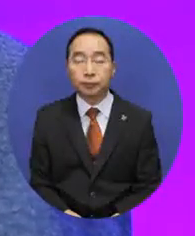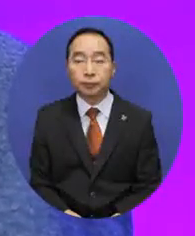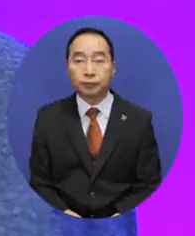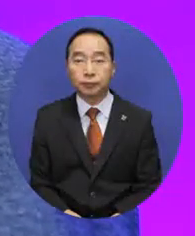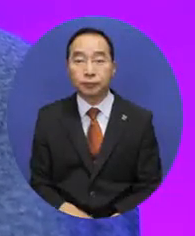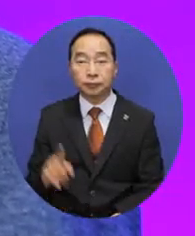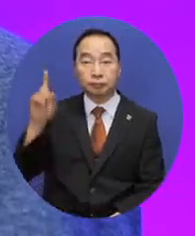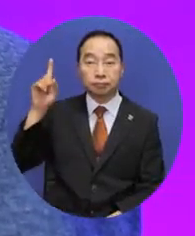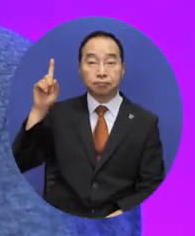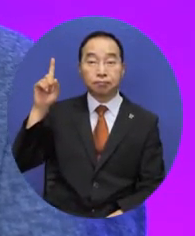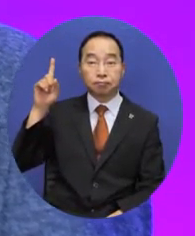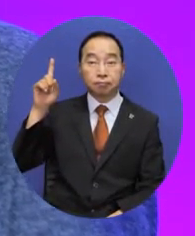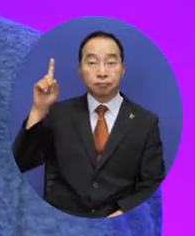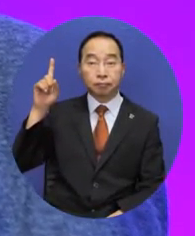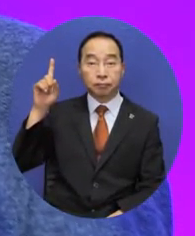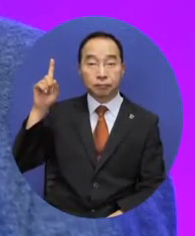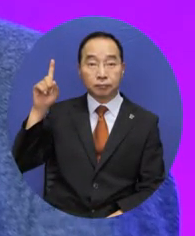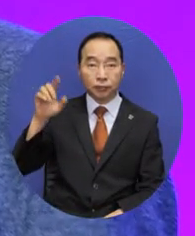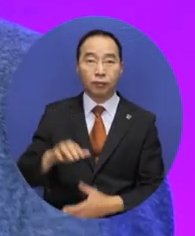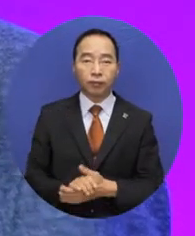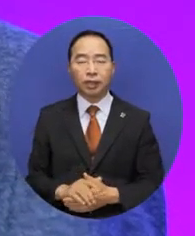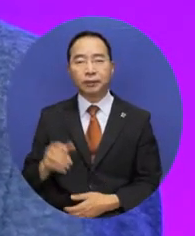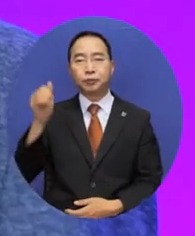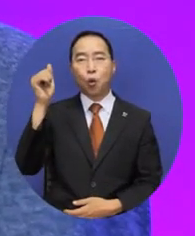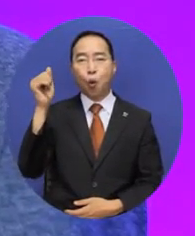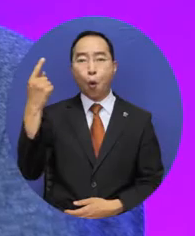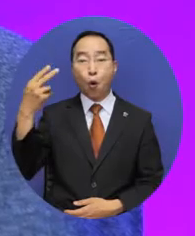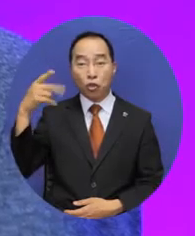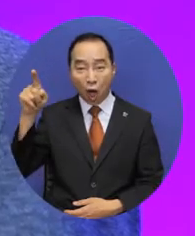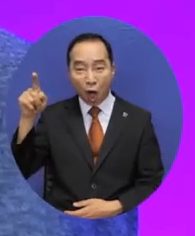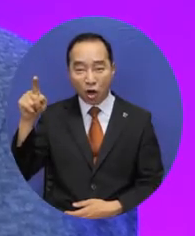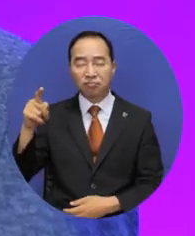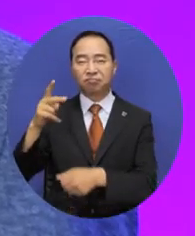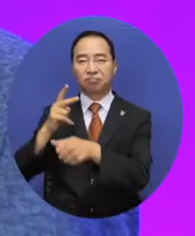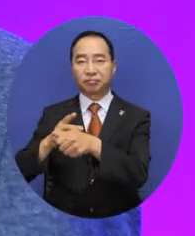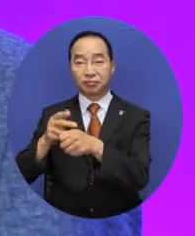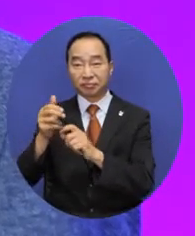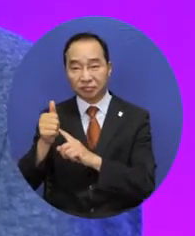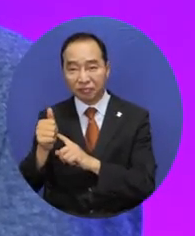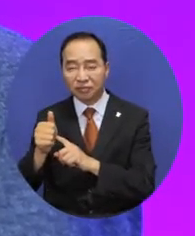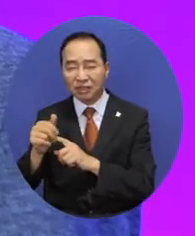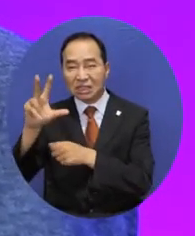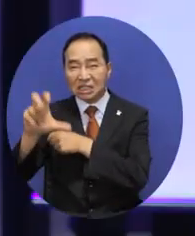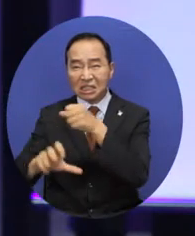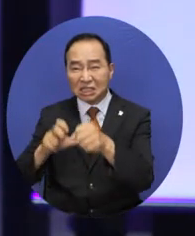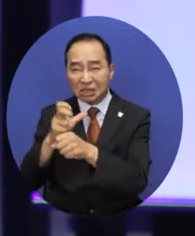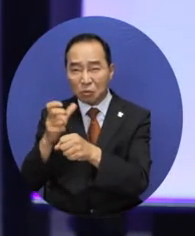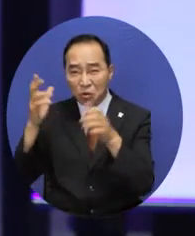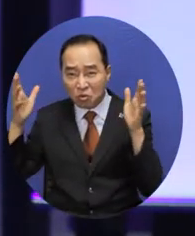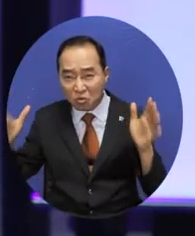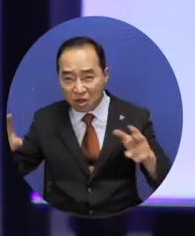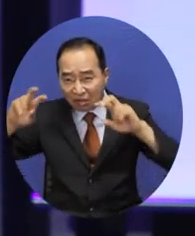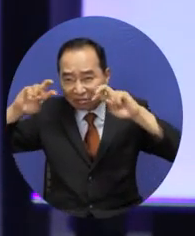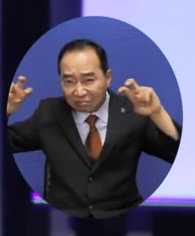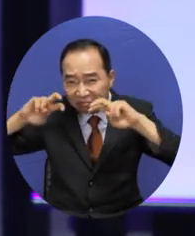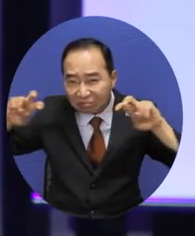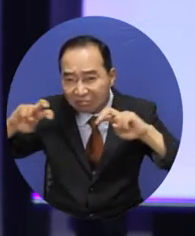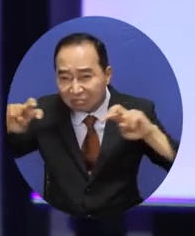이안 호도라는 고고학자가 25년 동안 차탈페이크를 발굴하였습니다. 그 결과는